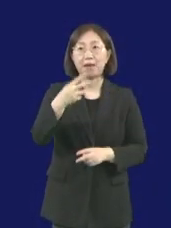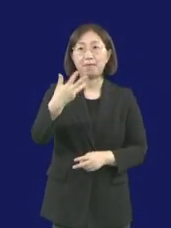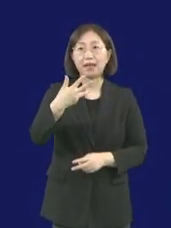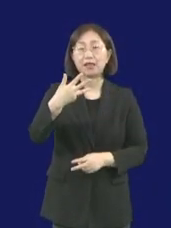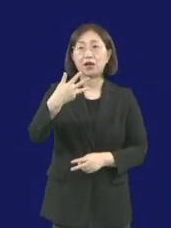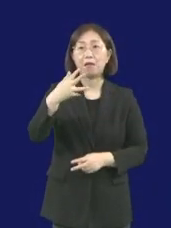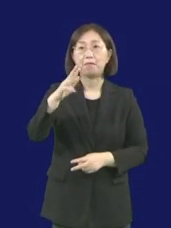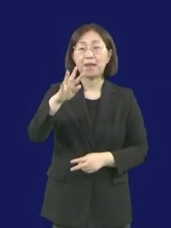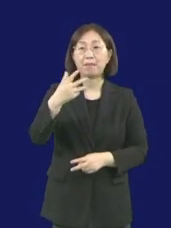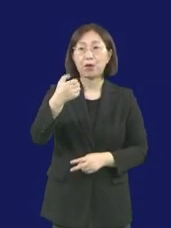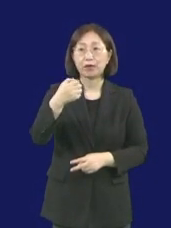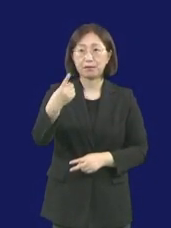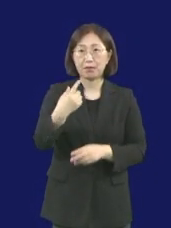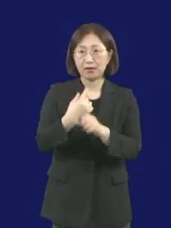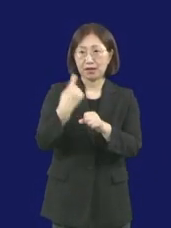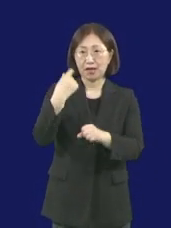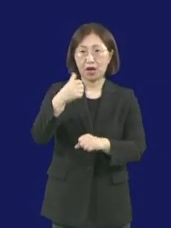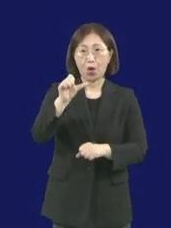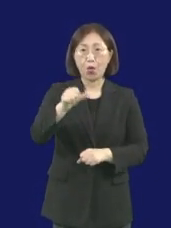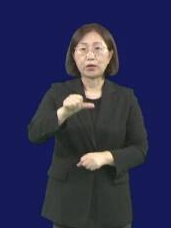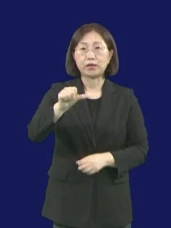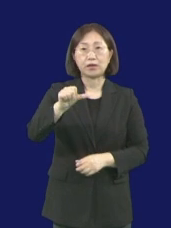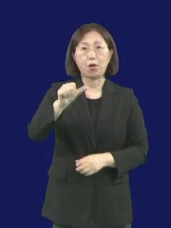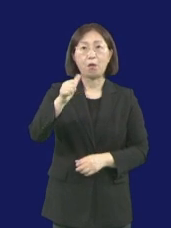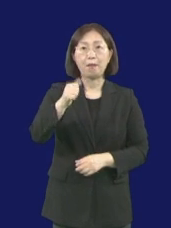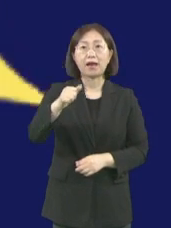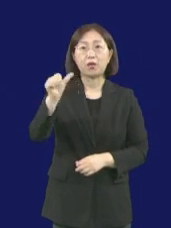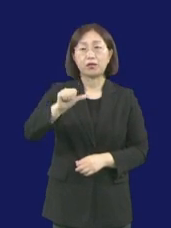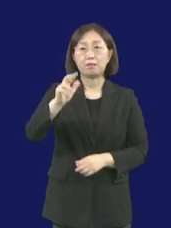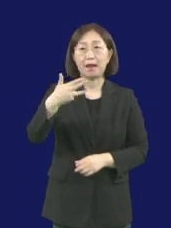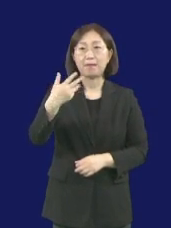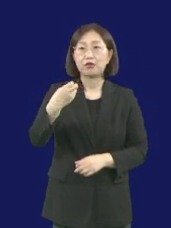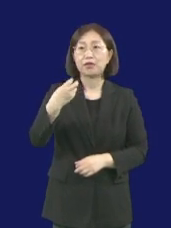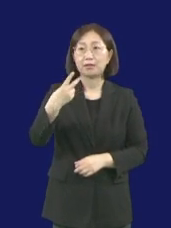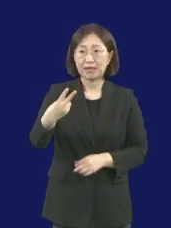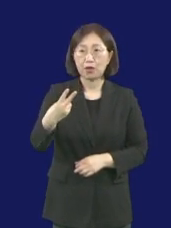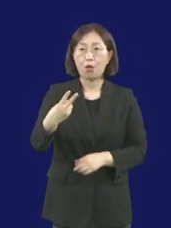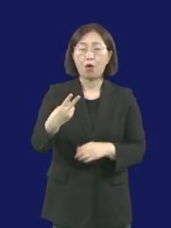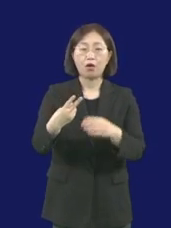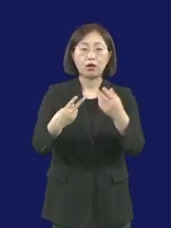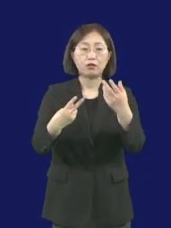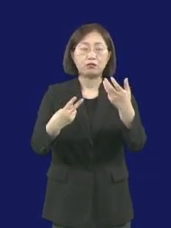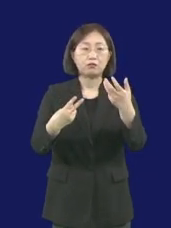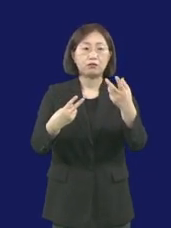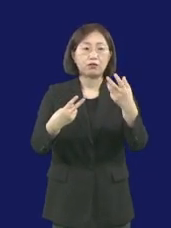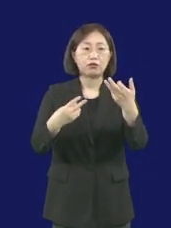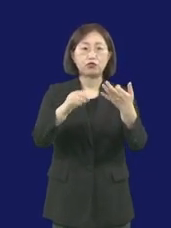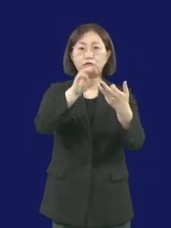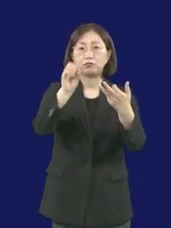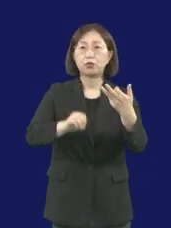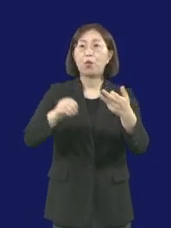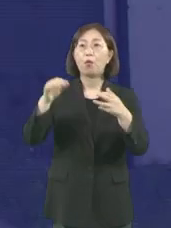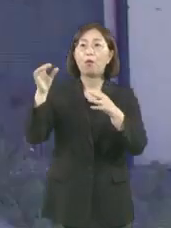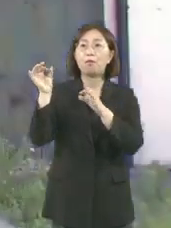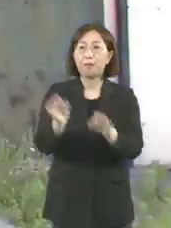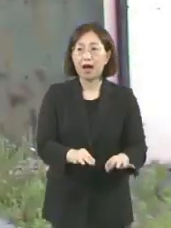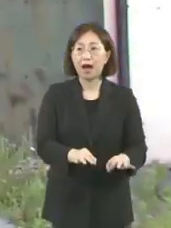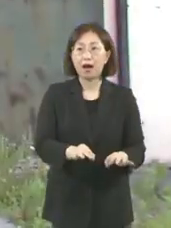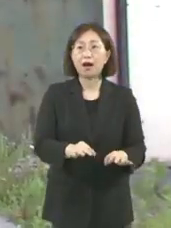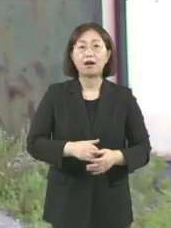44,851원, 지난해 55,862원에 비해 20% 떨어져 45년 만에 가장 큰